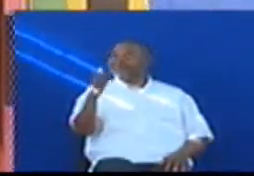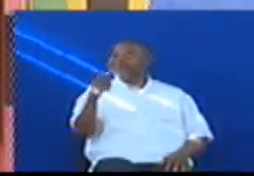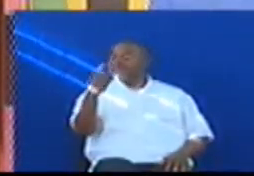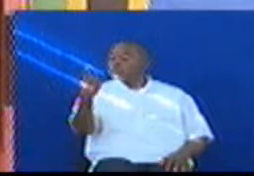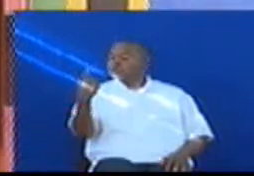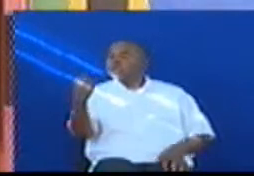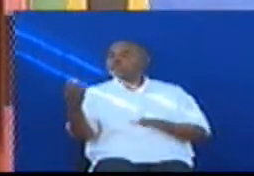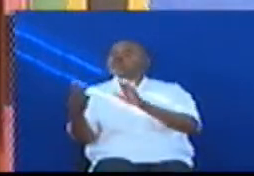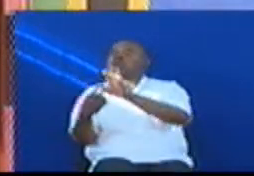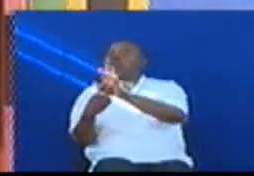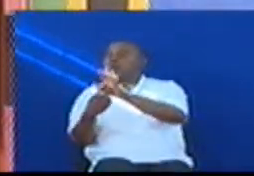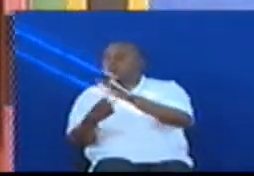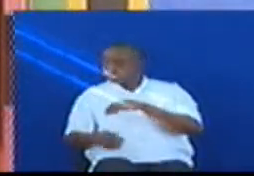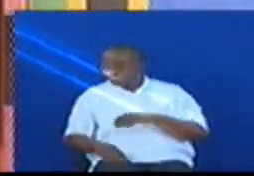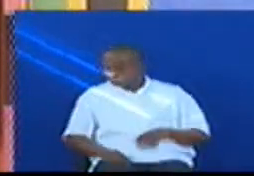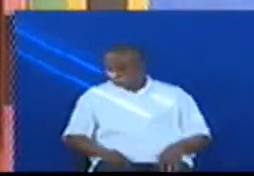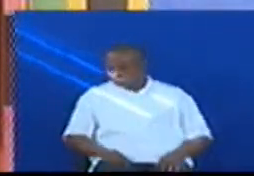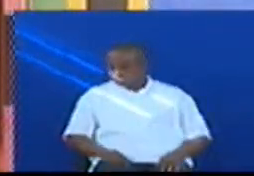2.417.